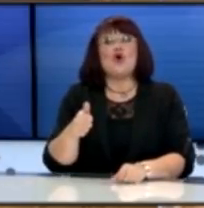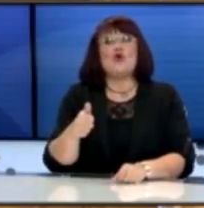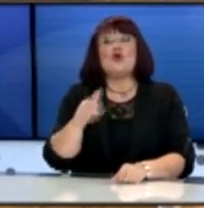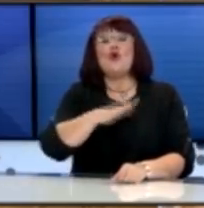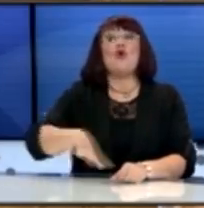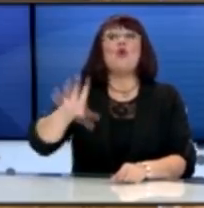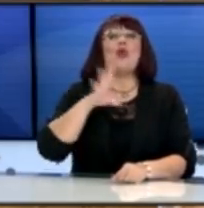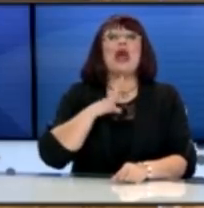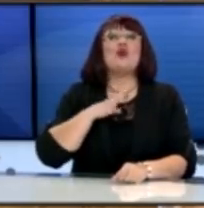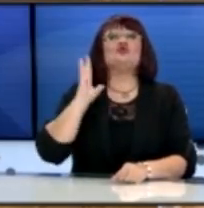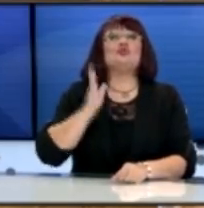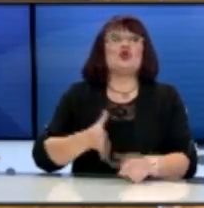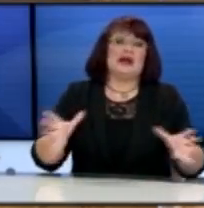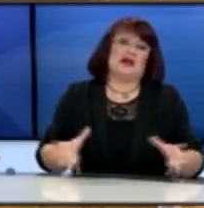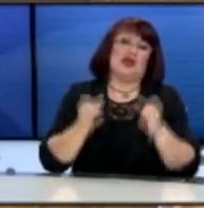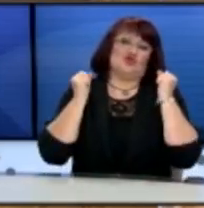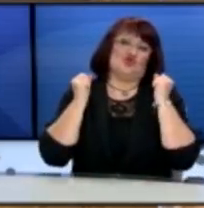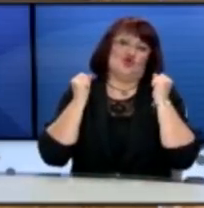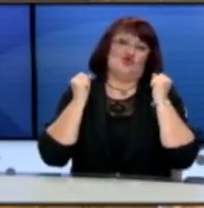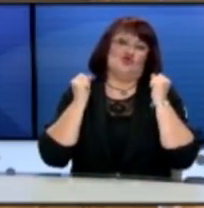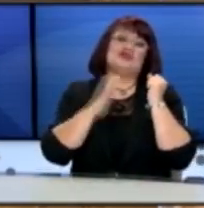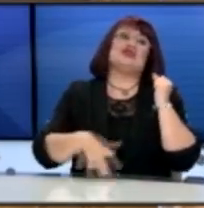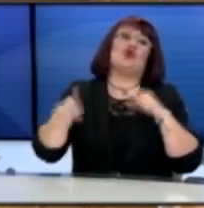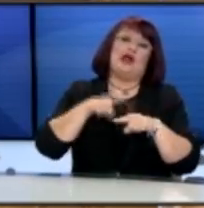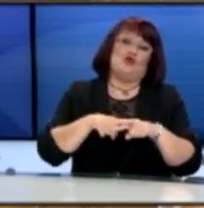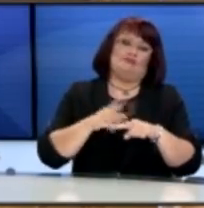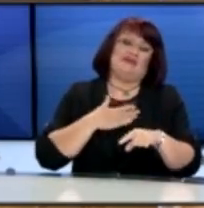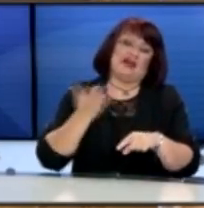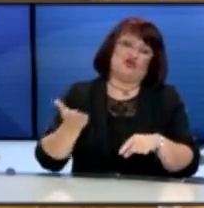ίδιος ο λαός μπορεί να σώσει τελικά το λαό. Ευχαριστώ.